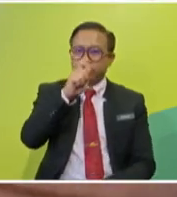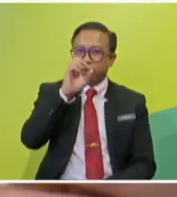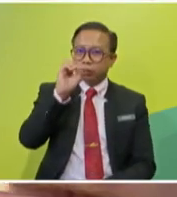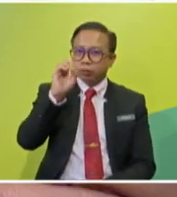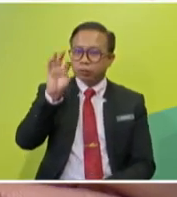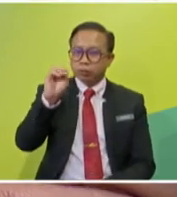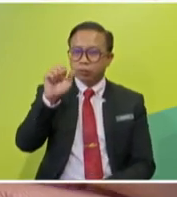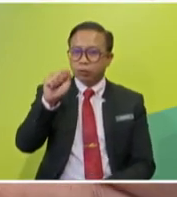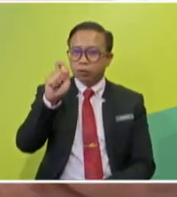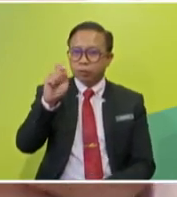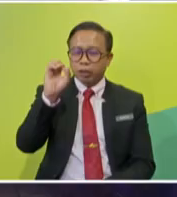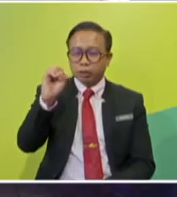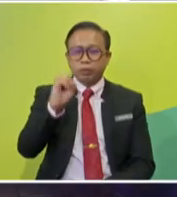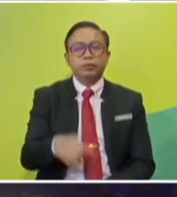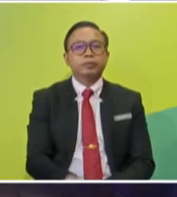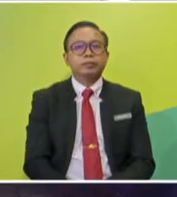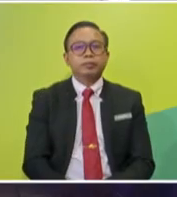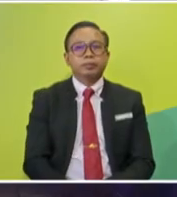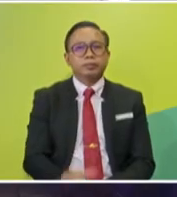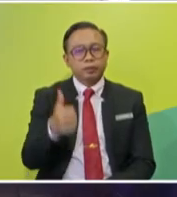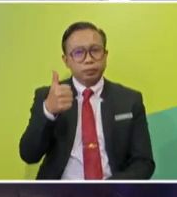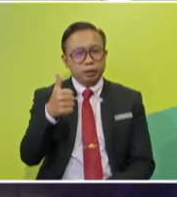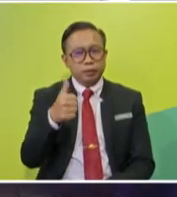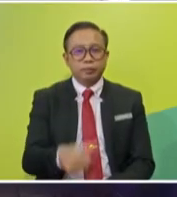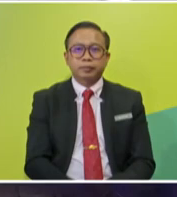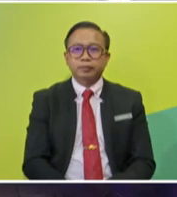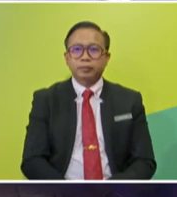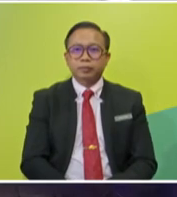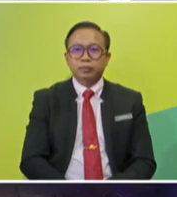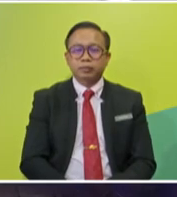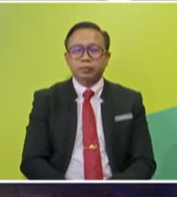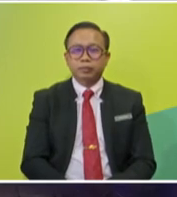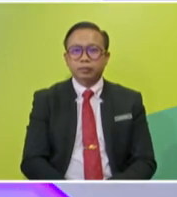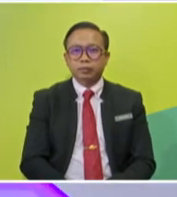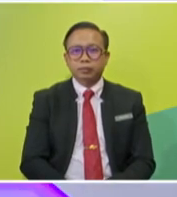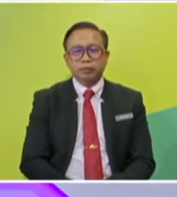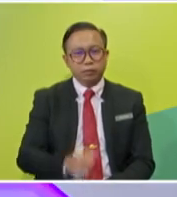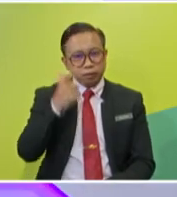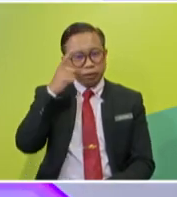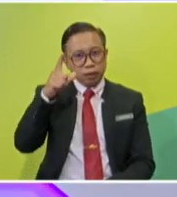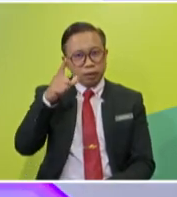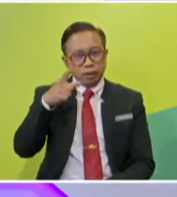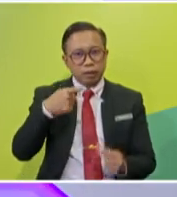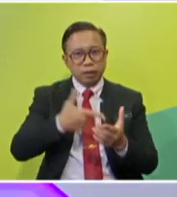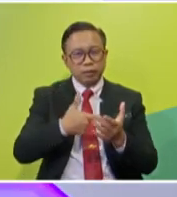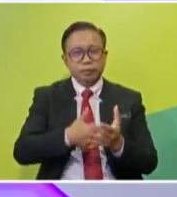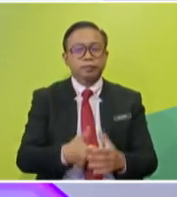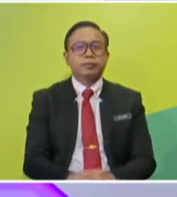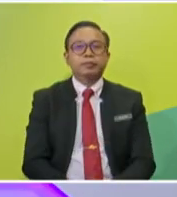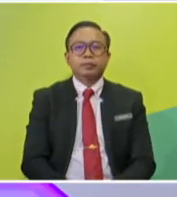tuh Oke terbaik ya lagi perkataan seterusnya